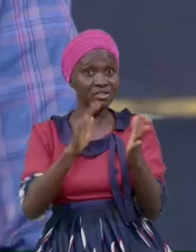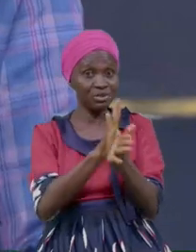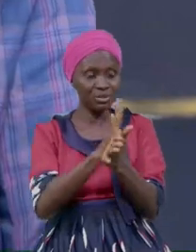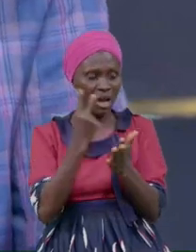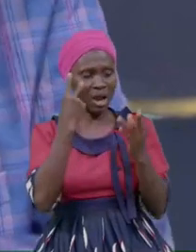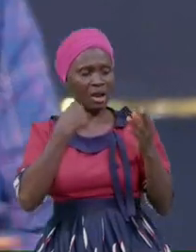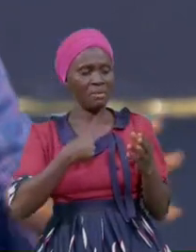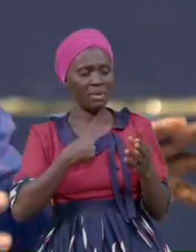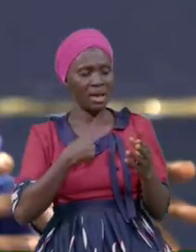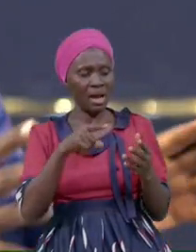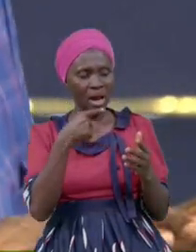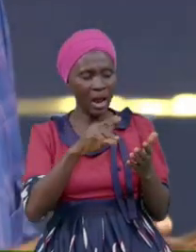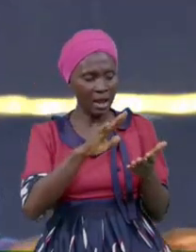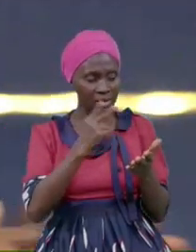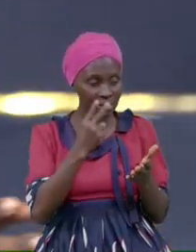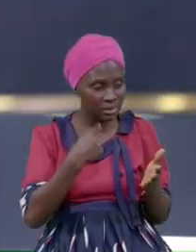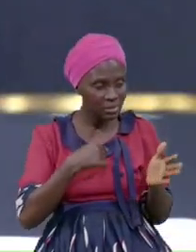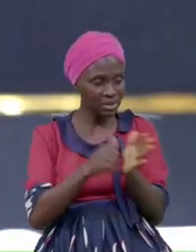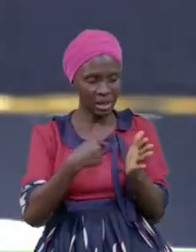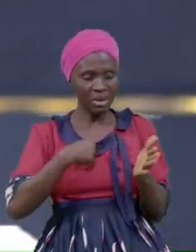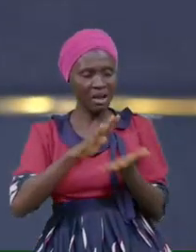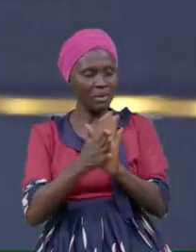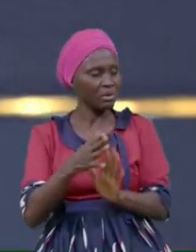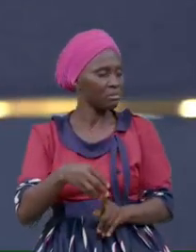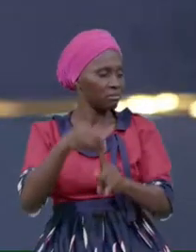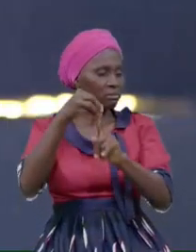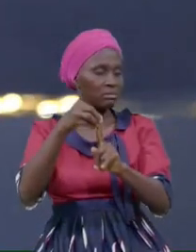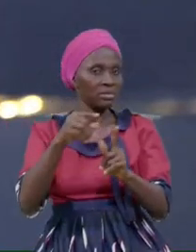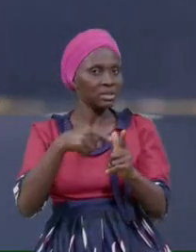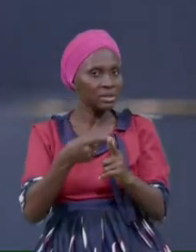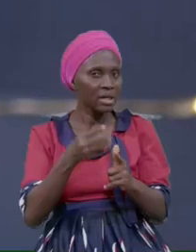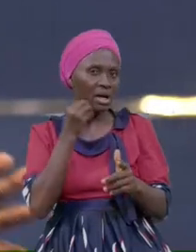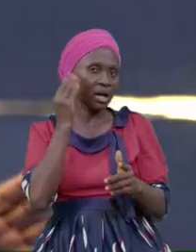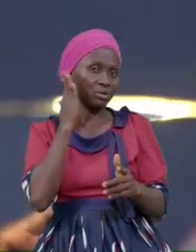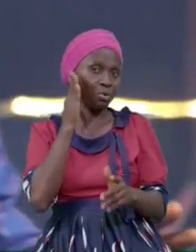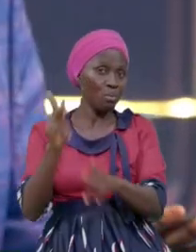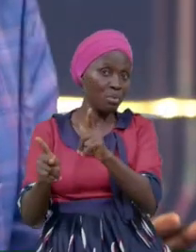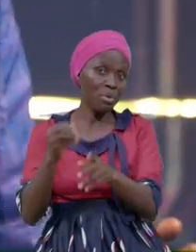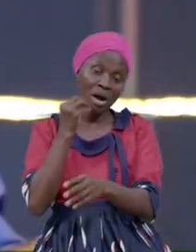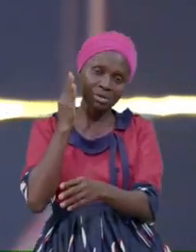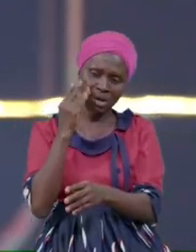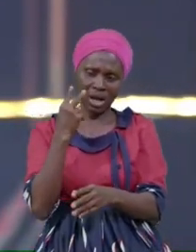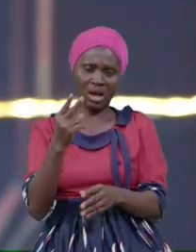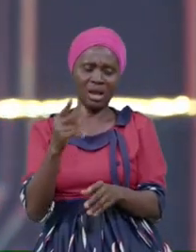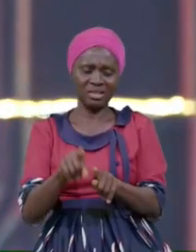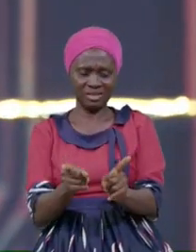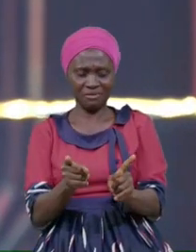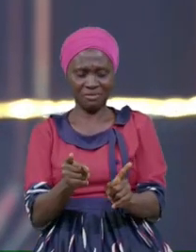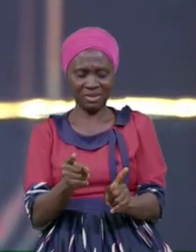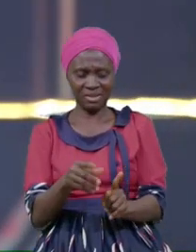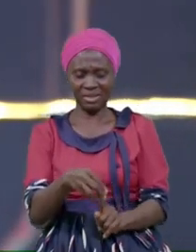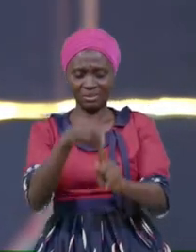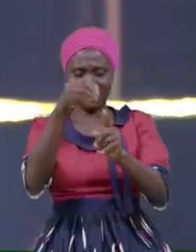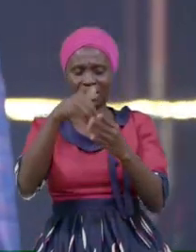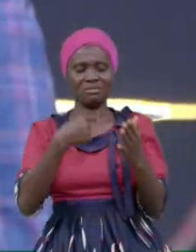et particulier. J'étais rentré et ceux qui sont à la maison, ils m'ont vu différent, distinct